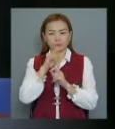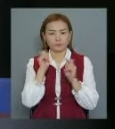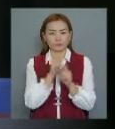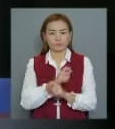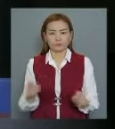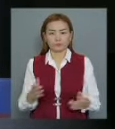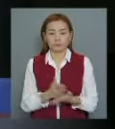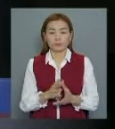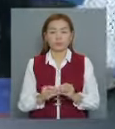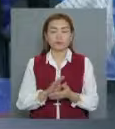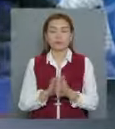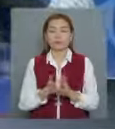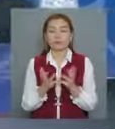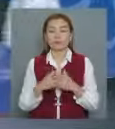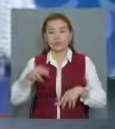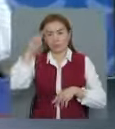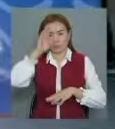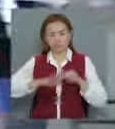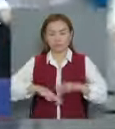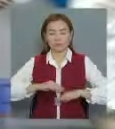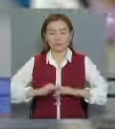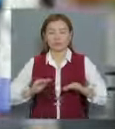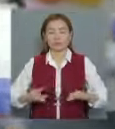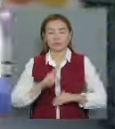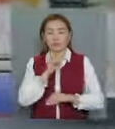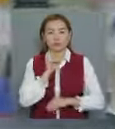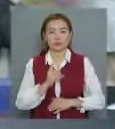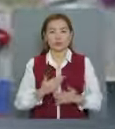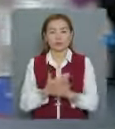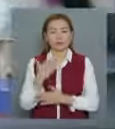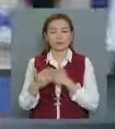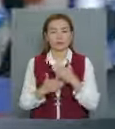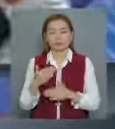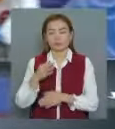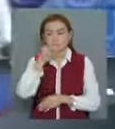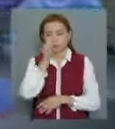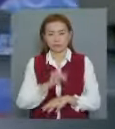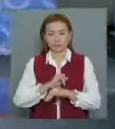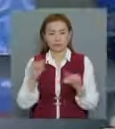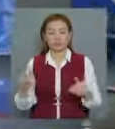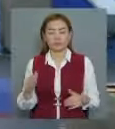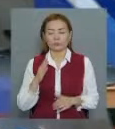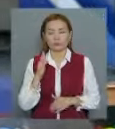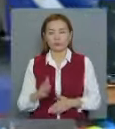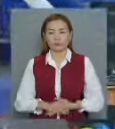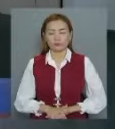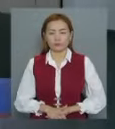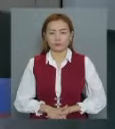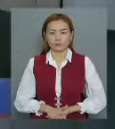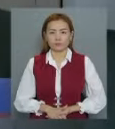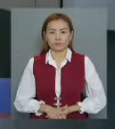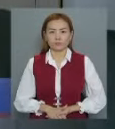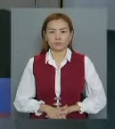марапатталды. Бұл іс-шара техникалық бағытта білім алып жатқан жастардың жаңа ізденістерге жол ашуына мүмкіндік береді, дейді ұйымдастырушылар.